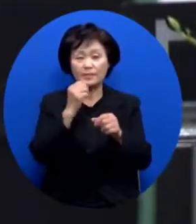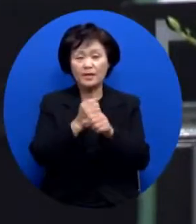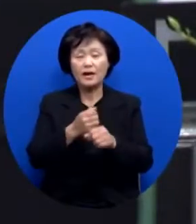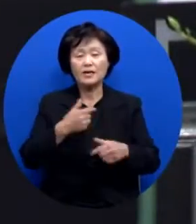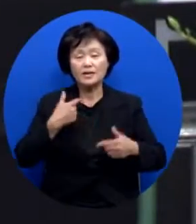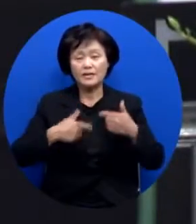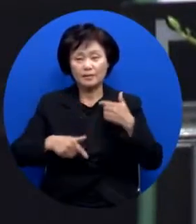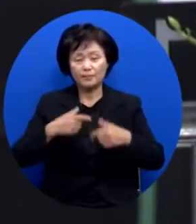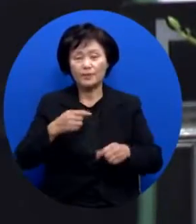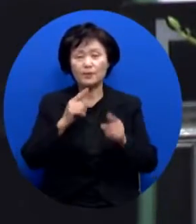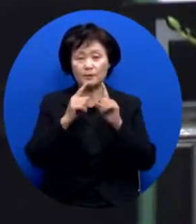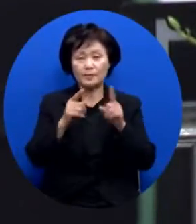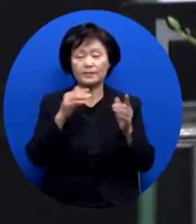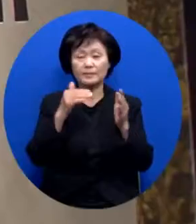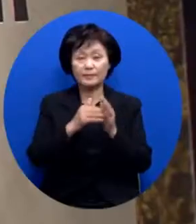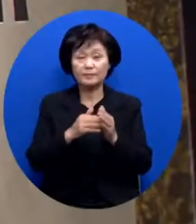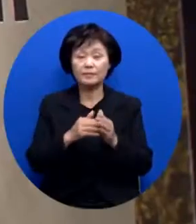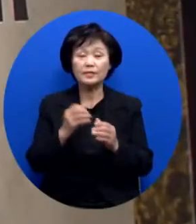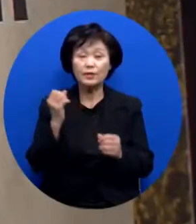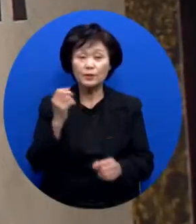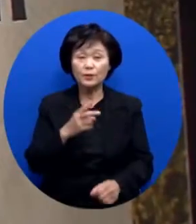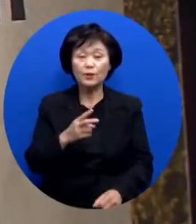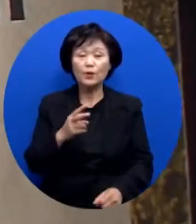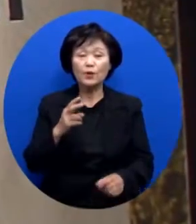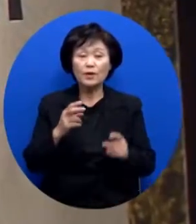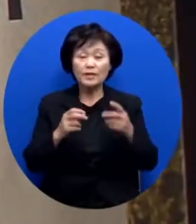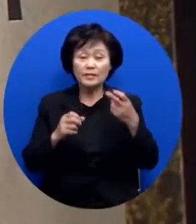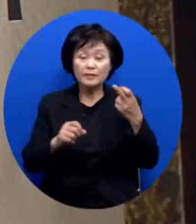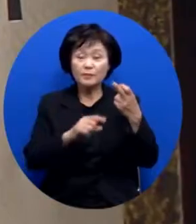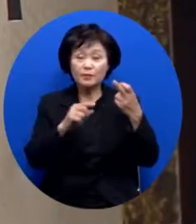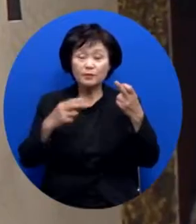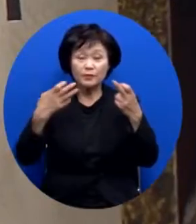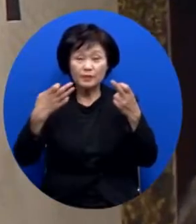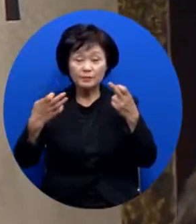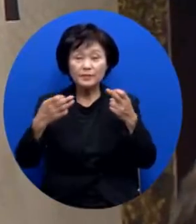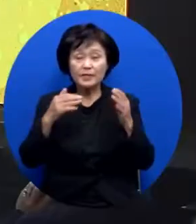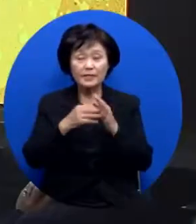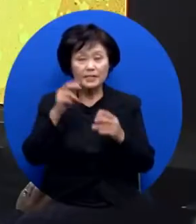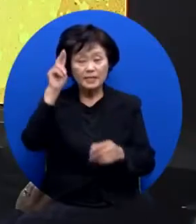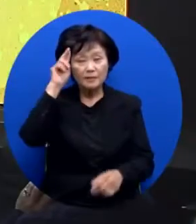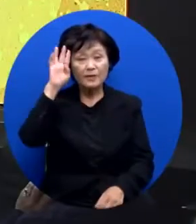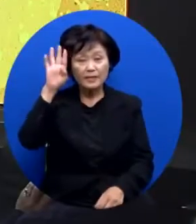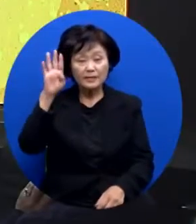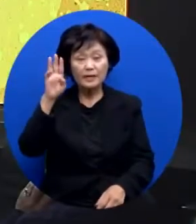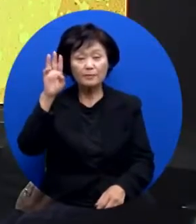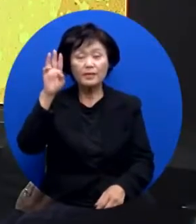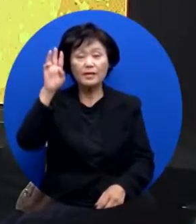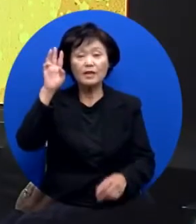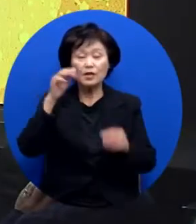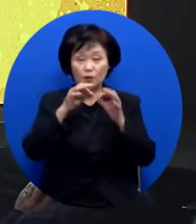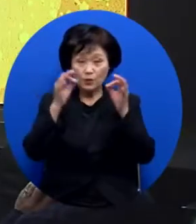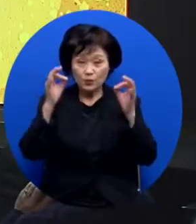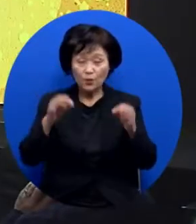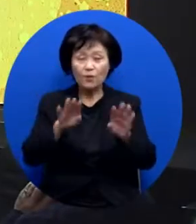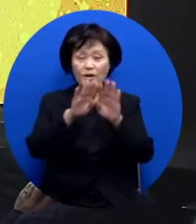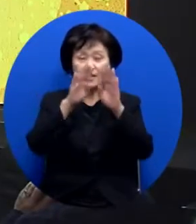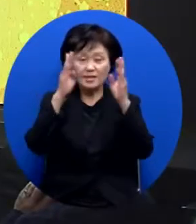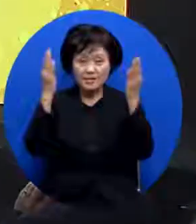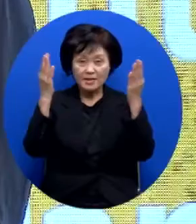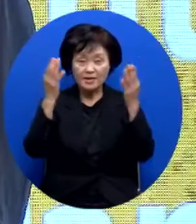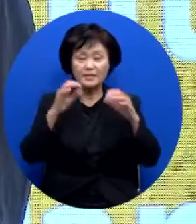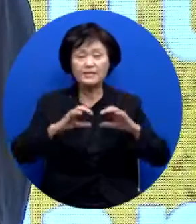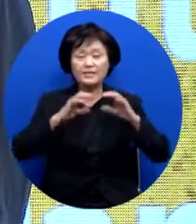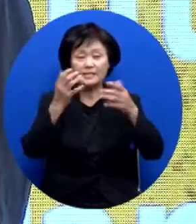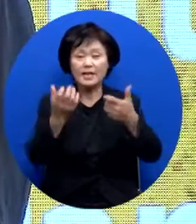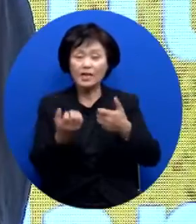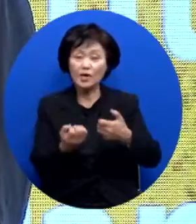소감을 밝혔습니다 한편 12일부터 14일까지 2박 3일 동안 열리는 이번 세계 우순절 대회는